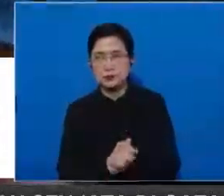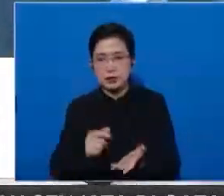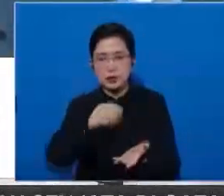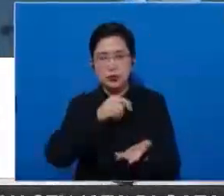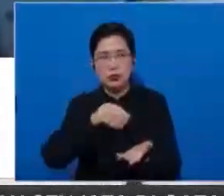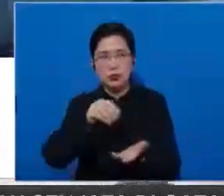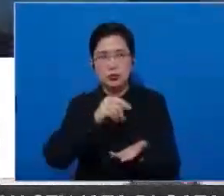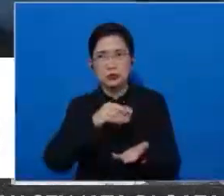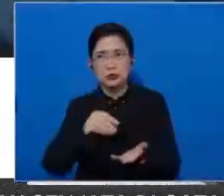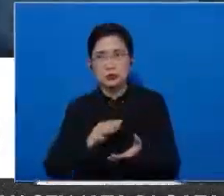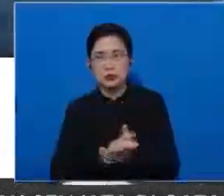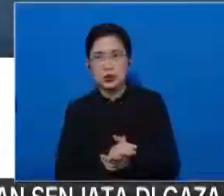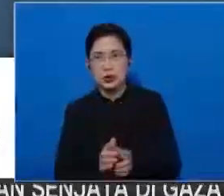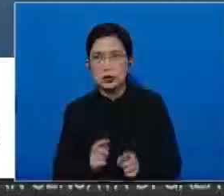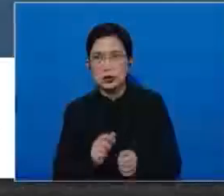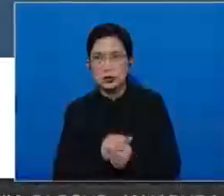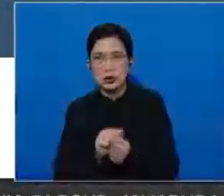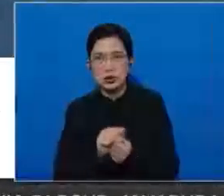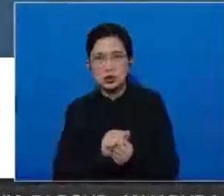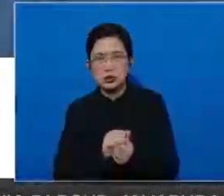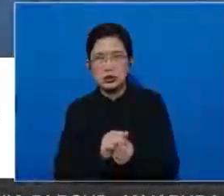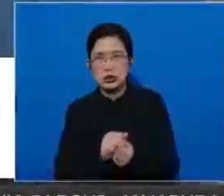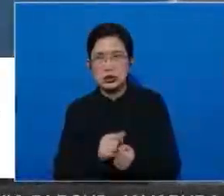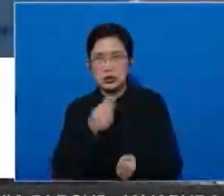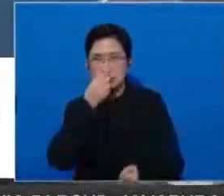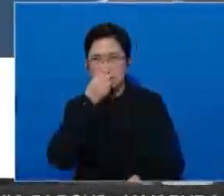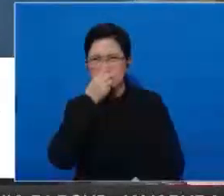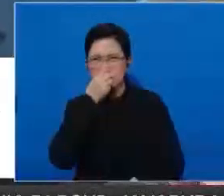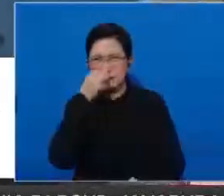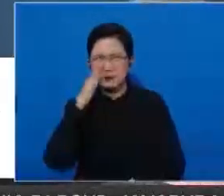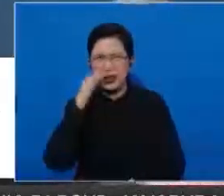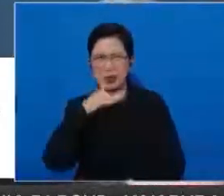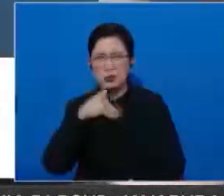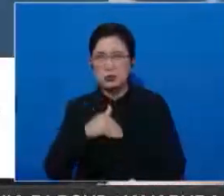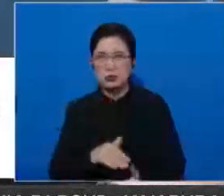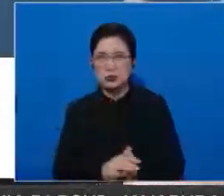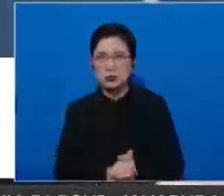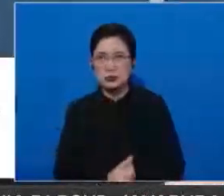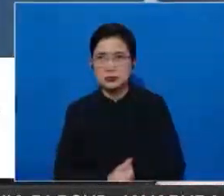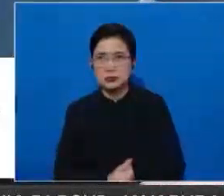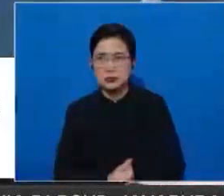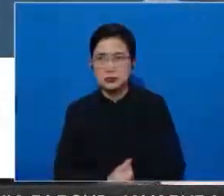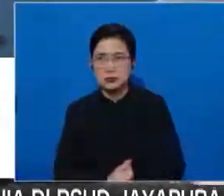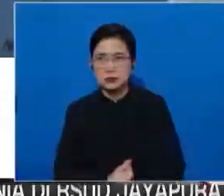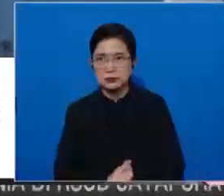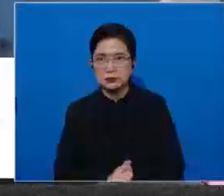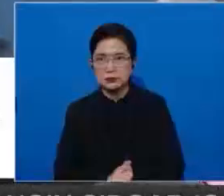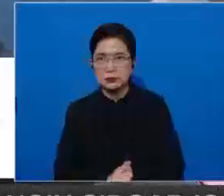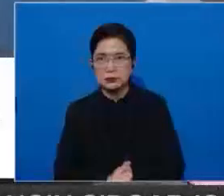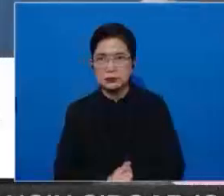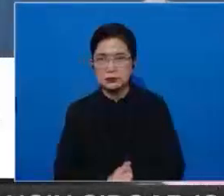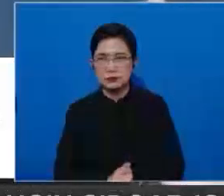gimana tuh, Bu? Baunya kan nggak enak. Baunya gimana maksudnya? Baunya kayak apek-apek gitu. Baunya apa? Pepaya kan gitu. Tuh,